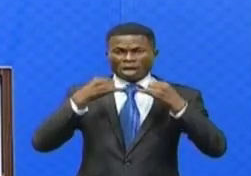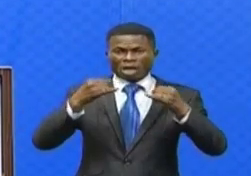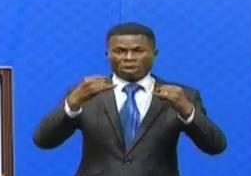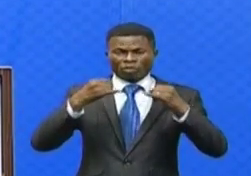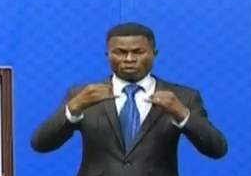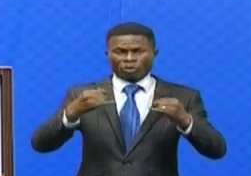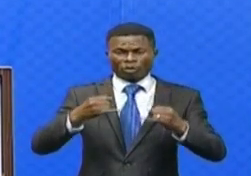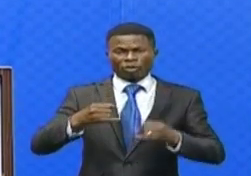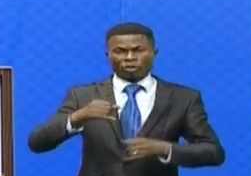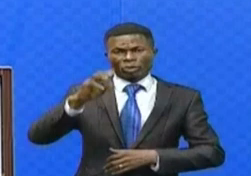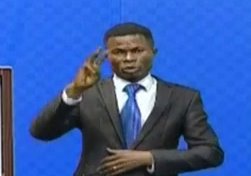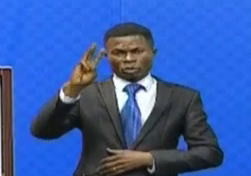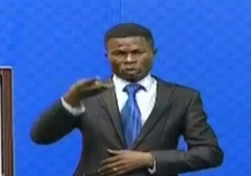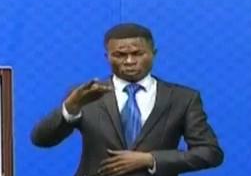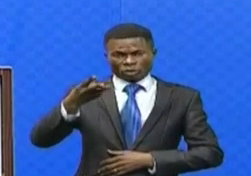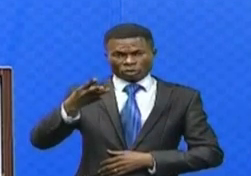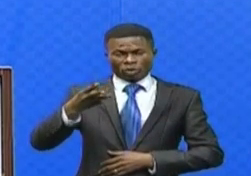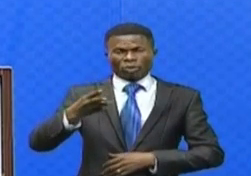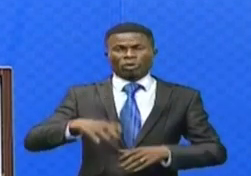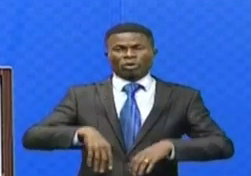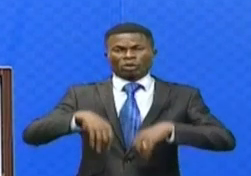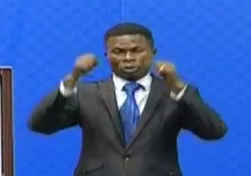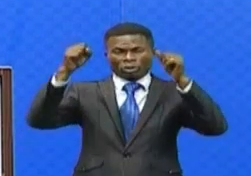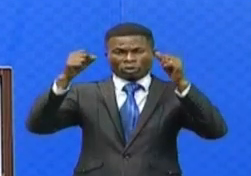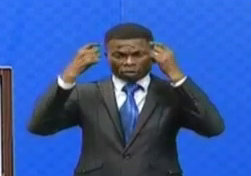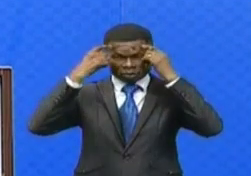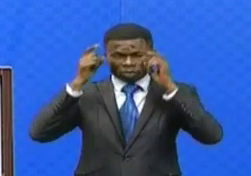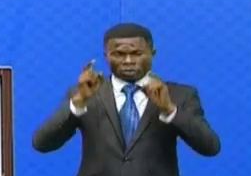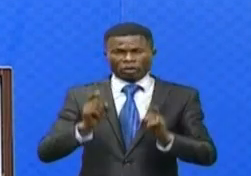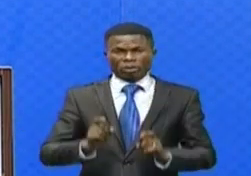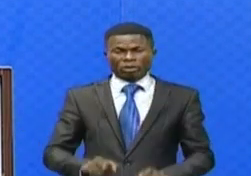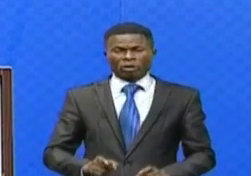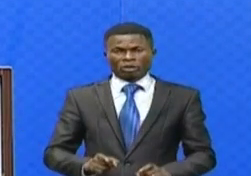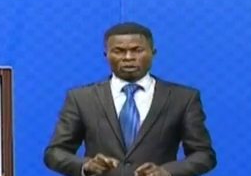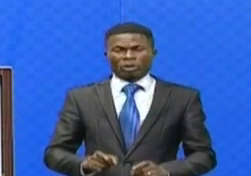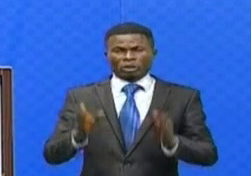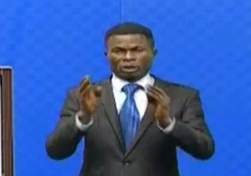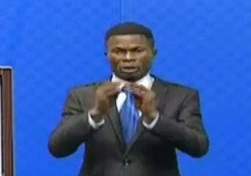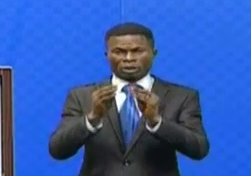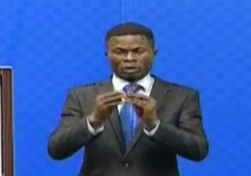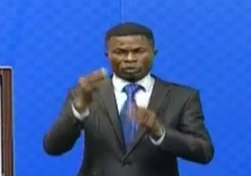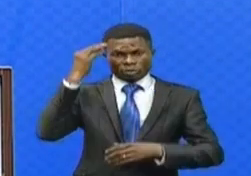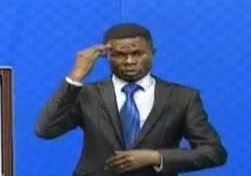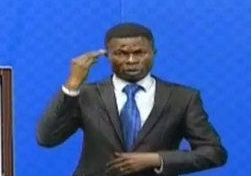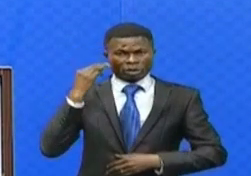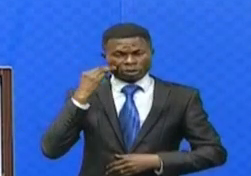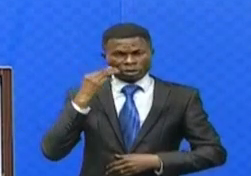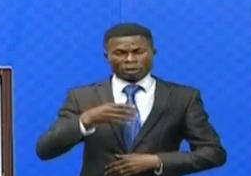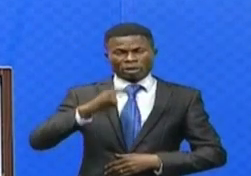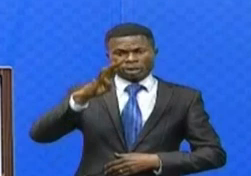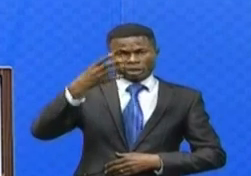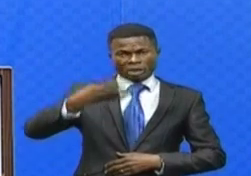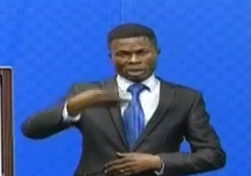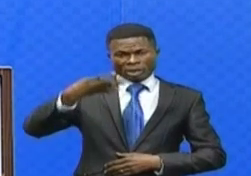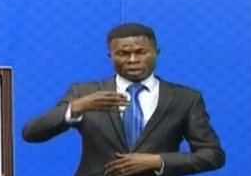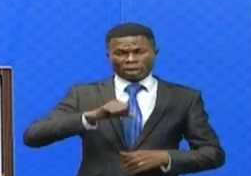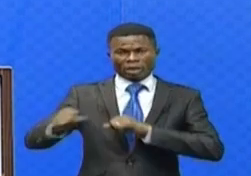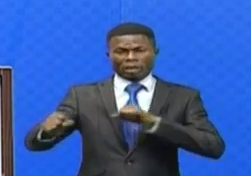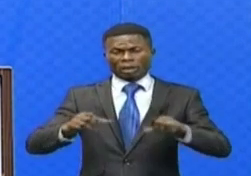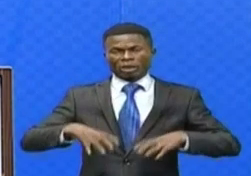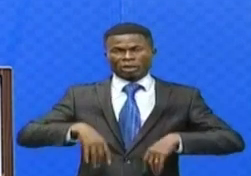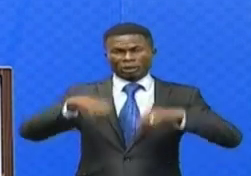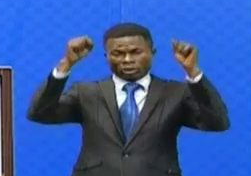3 approbation d'un relevé des décisions du conseil des ministres 4 examen et adoption